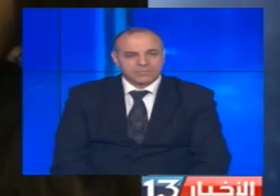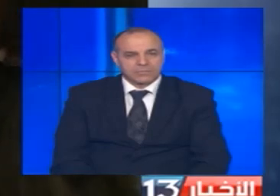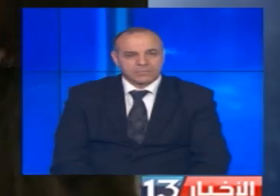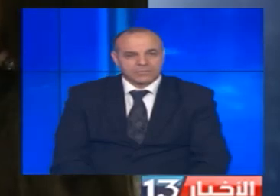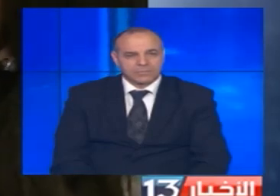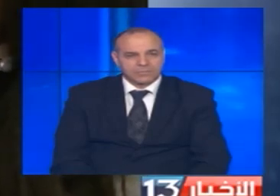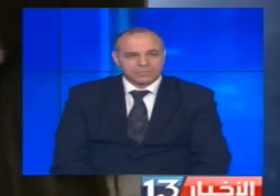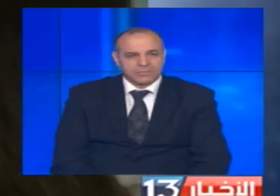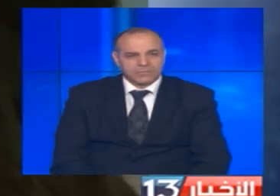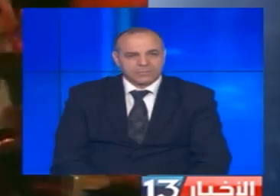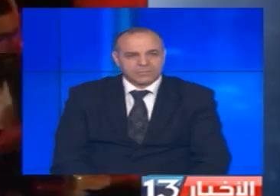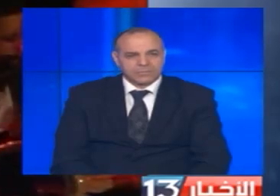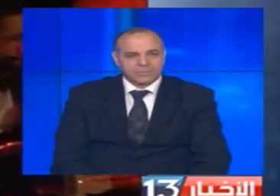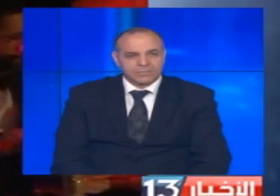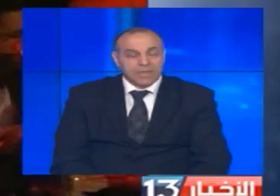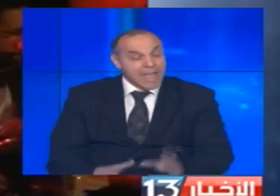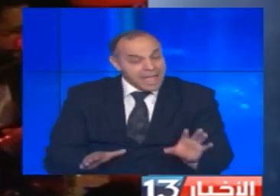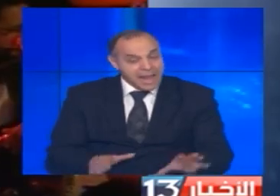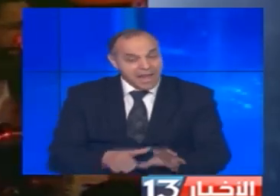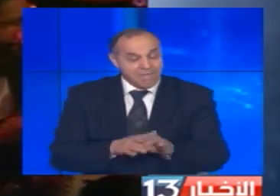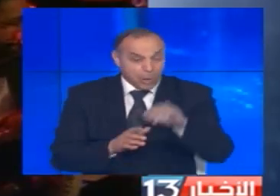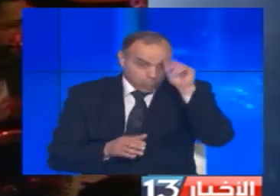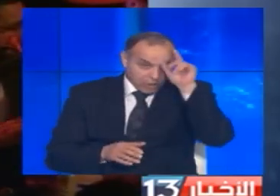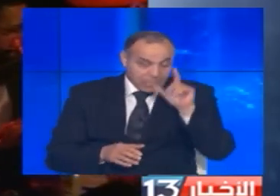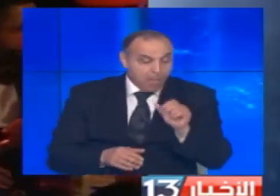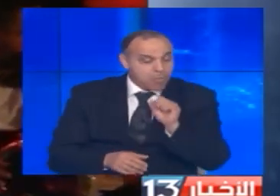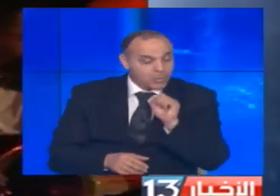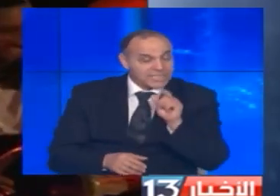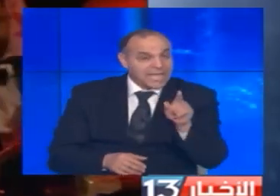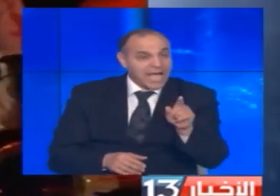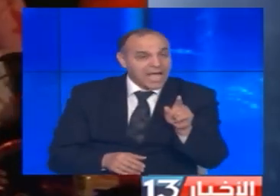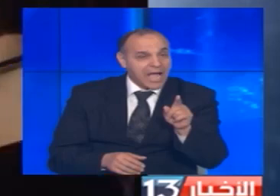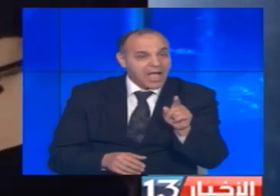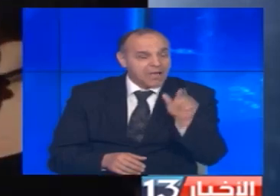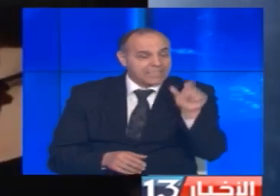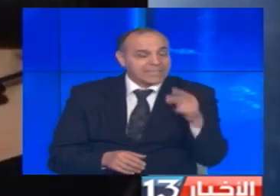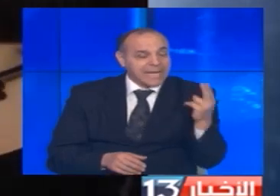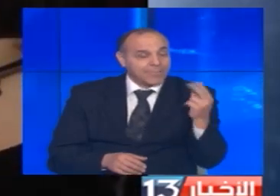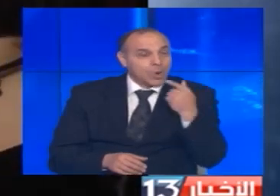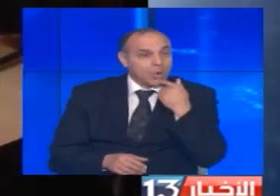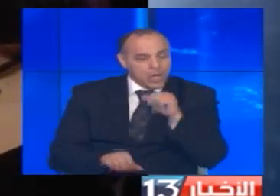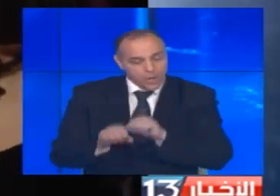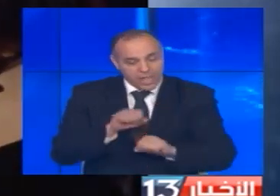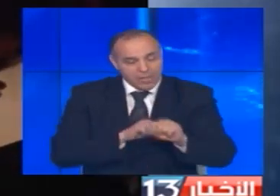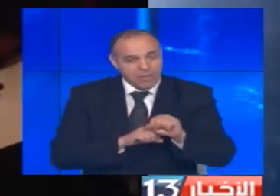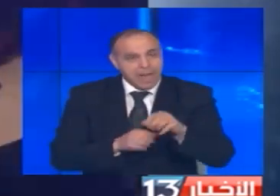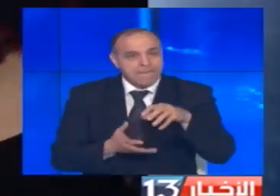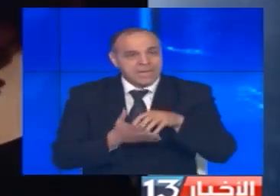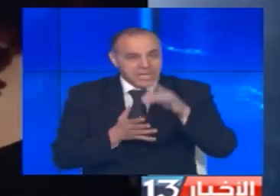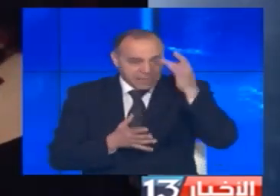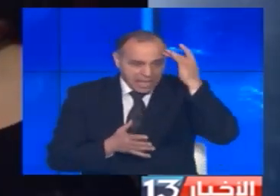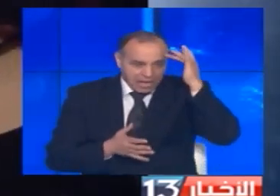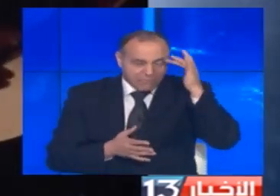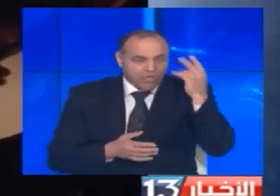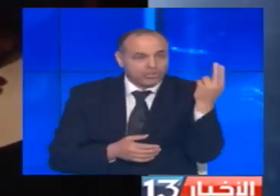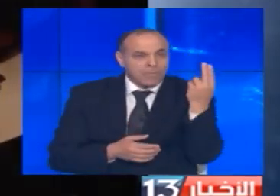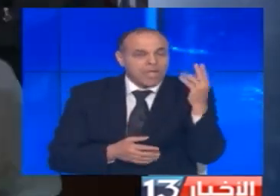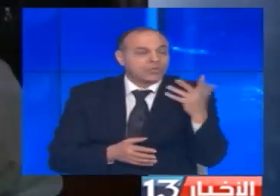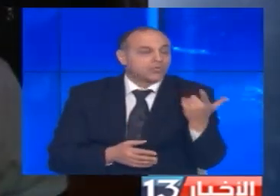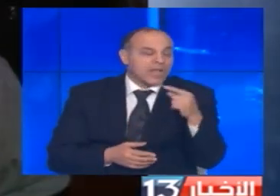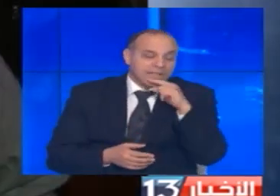دليلي. المهرجان الوطني للموسيقى في الوسط الطالبي ينظمه المركز الثقافي الجامعي